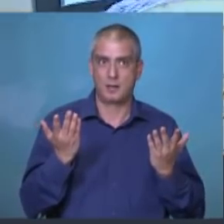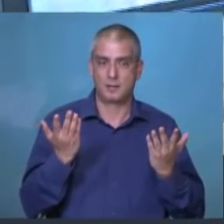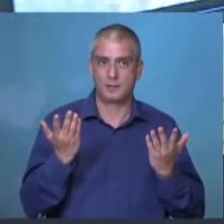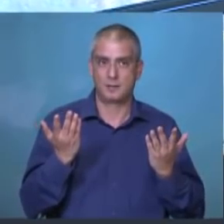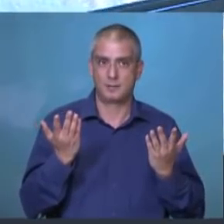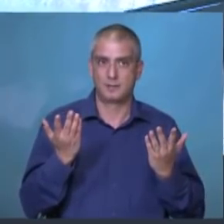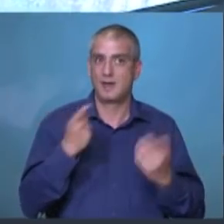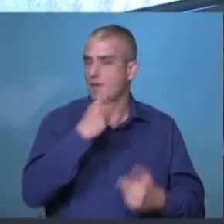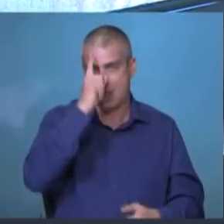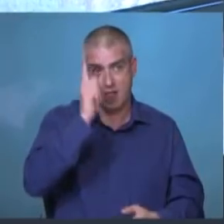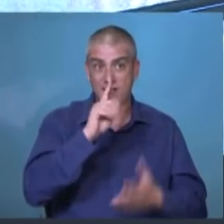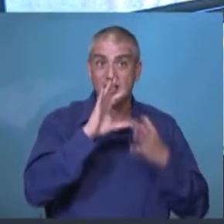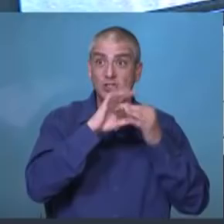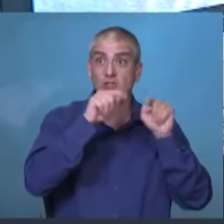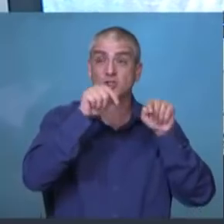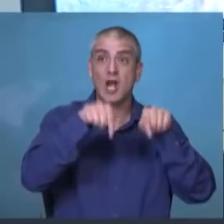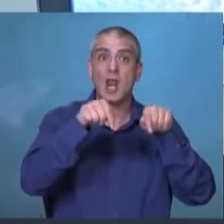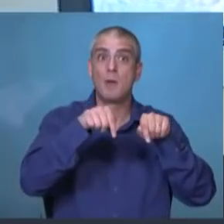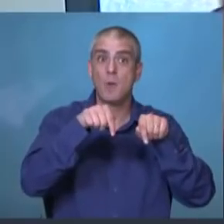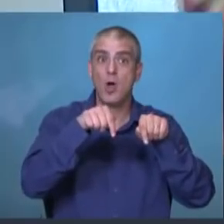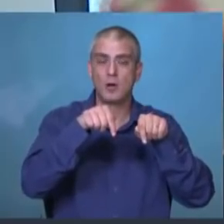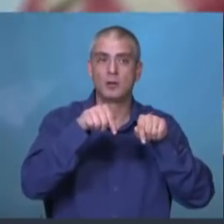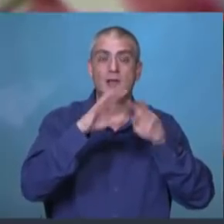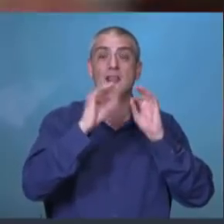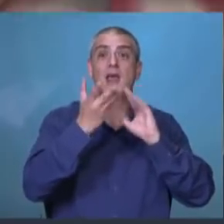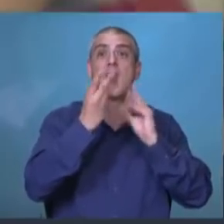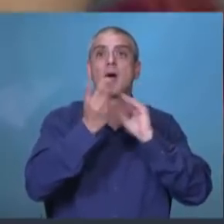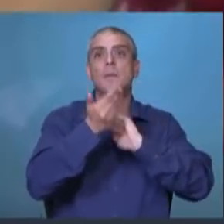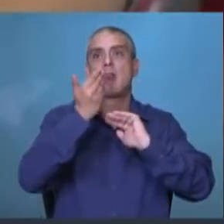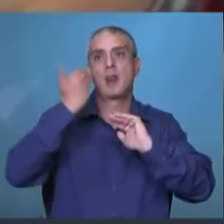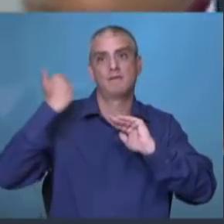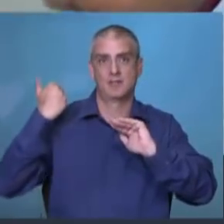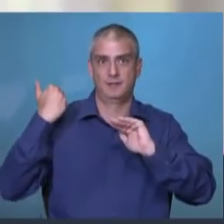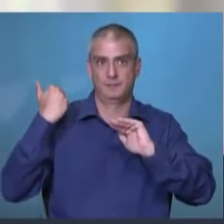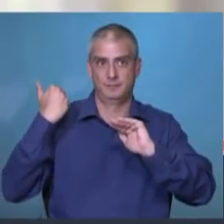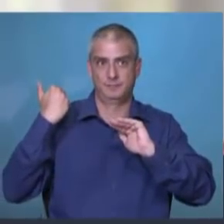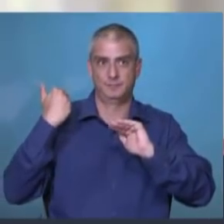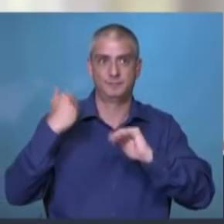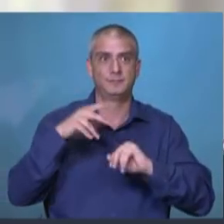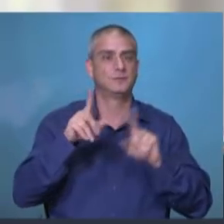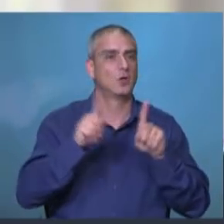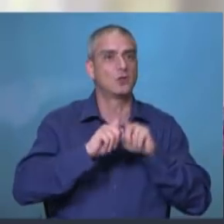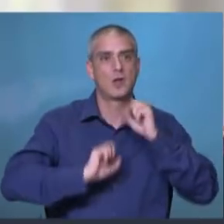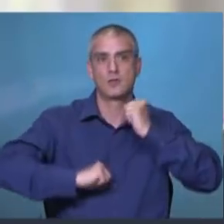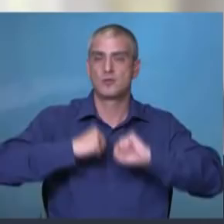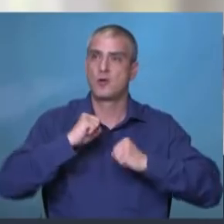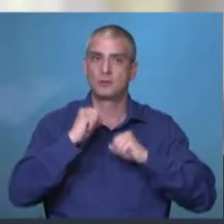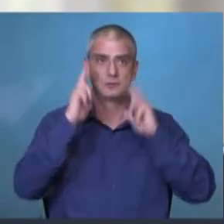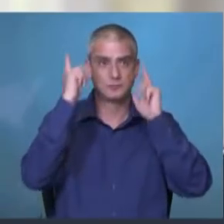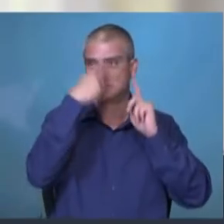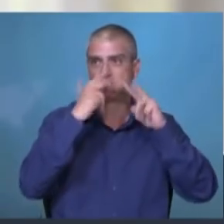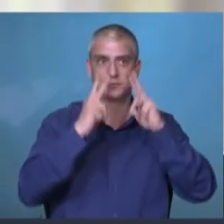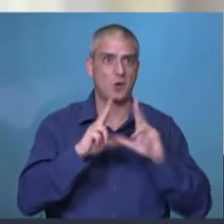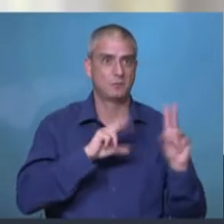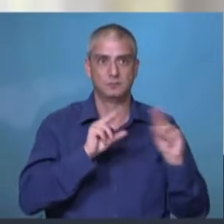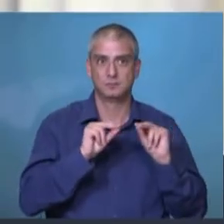קל. אבל היא לא ידעה שהקשר שלה לכאן התחיל הרבה קודם לכן. Same movements, same way, like